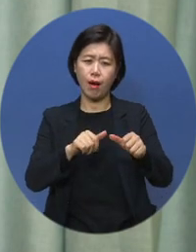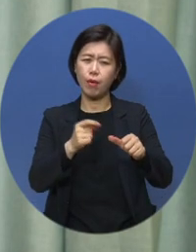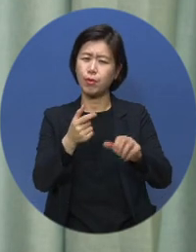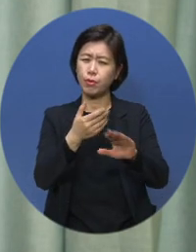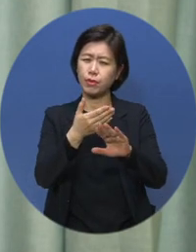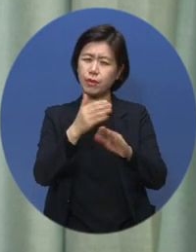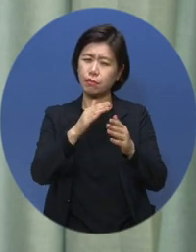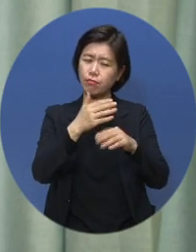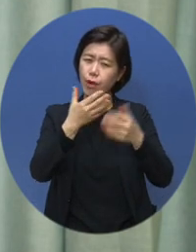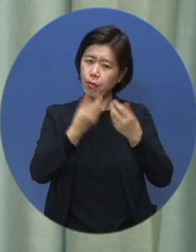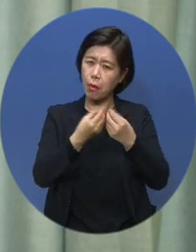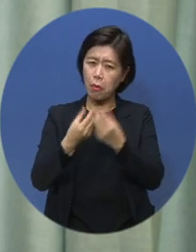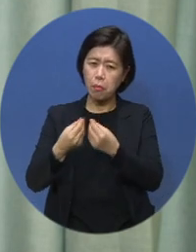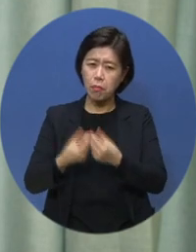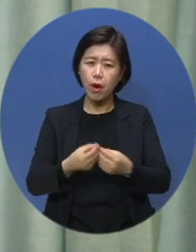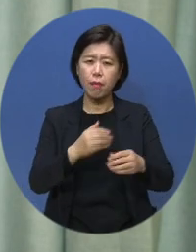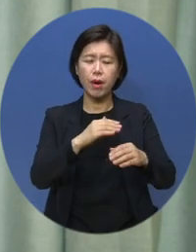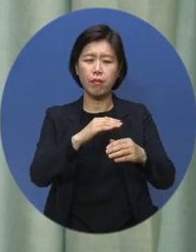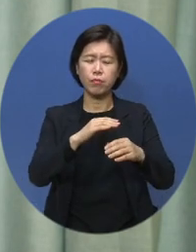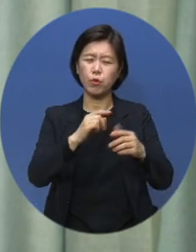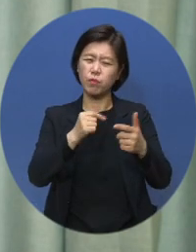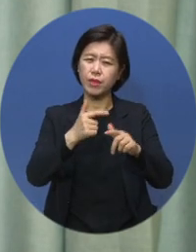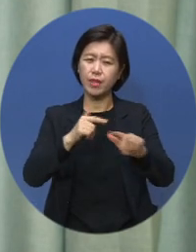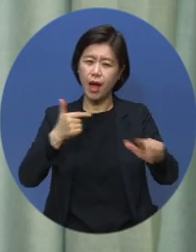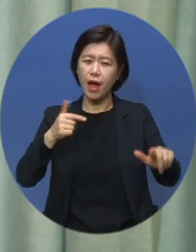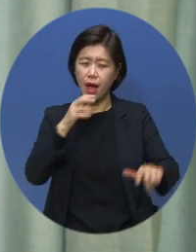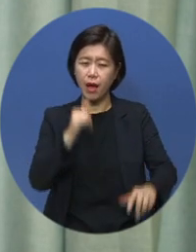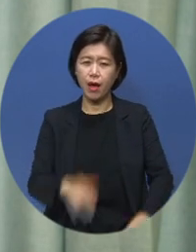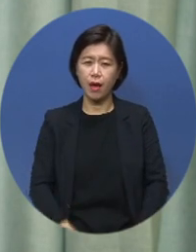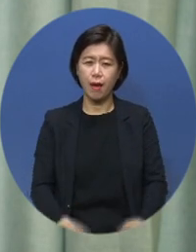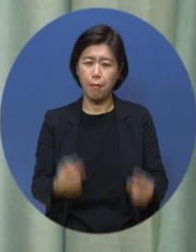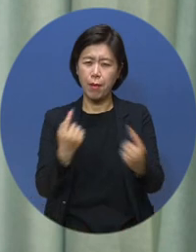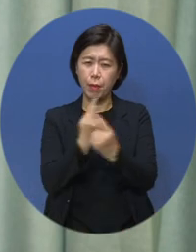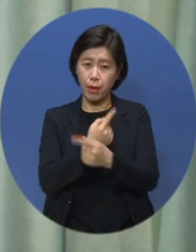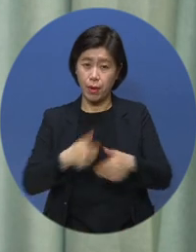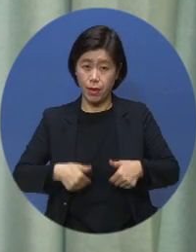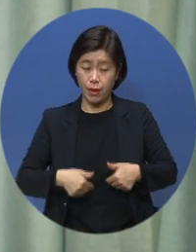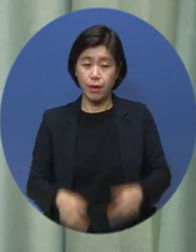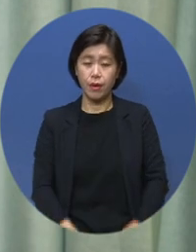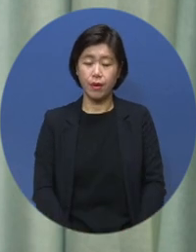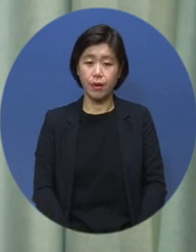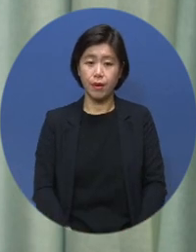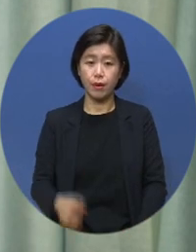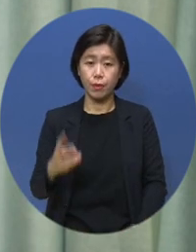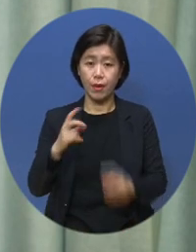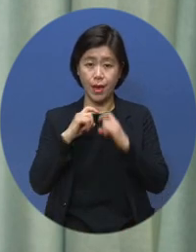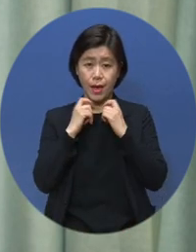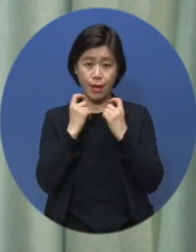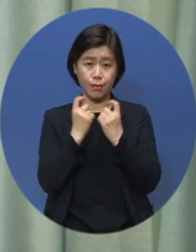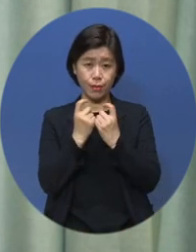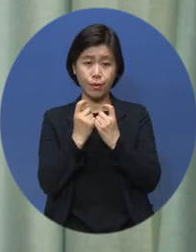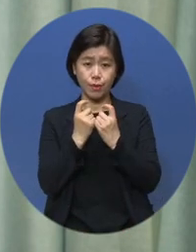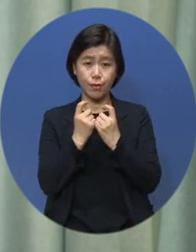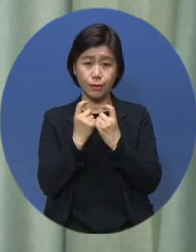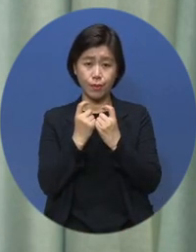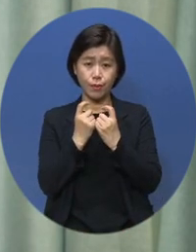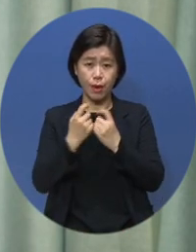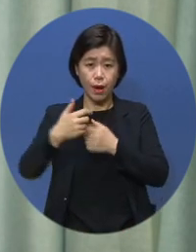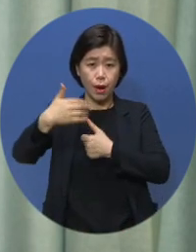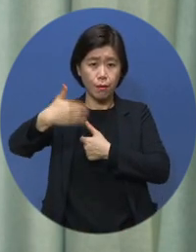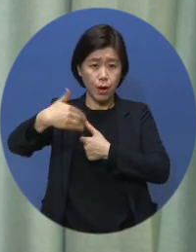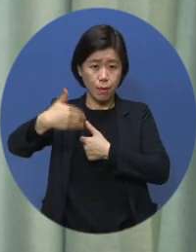그래서 그 수준에 맞게 또 약간 변형을 줘 야 되고 그렇게 또 특히 이제 개인적으로 거기 우릴 지운